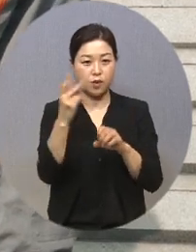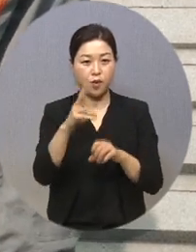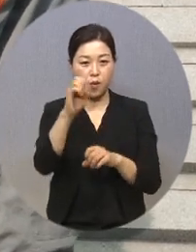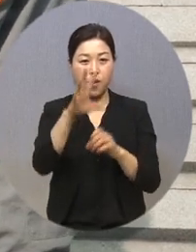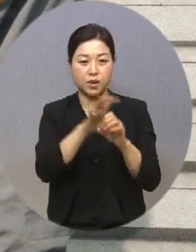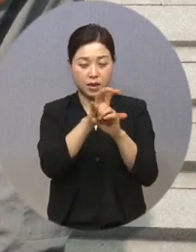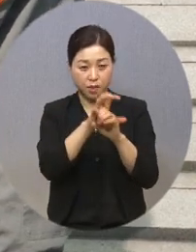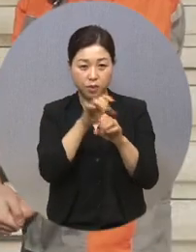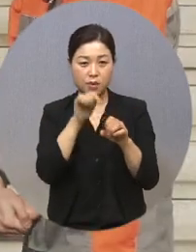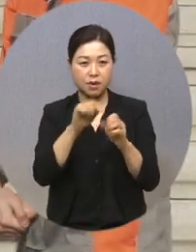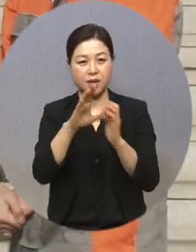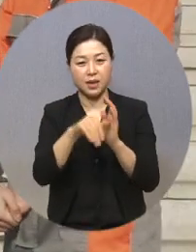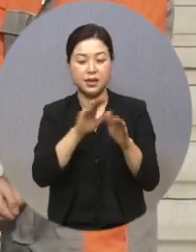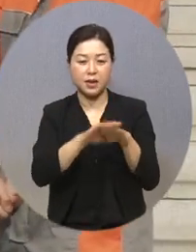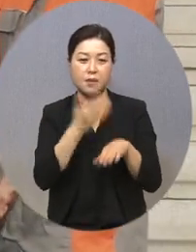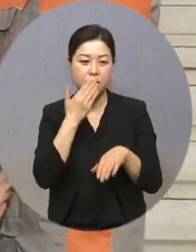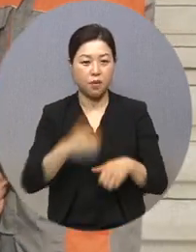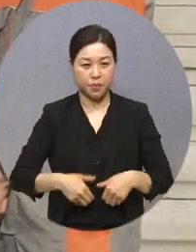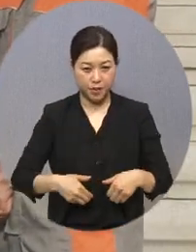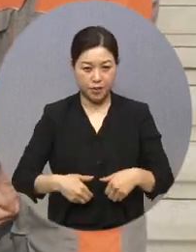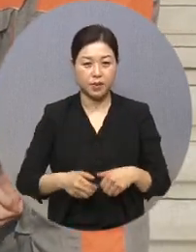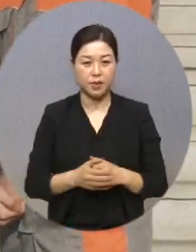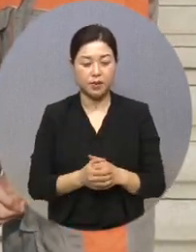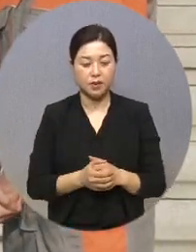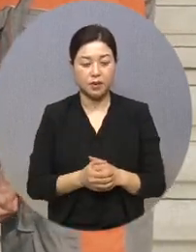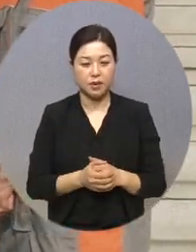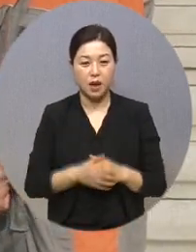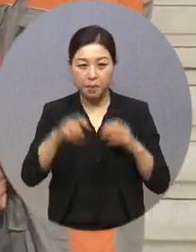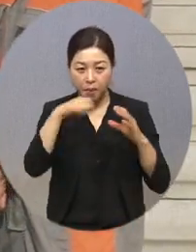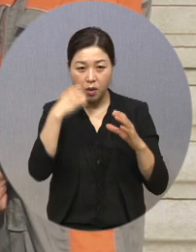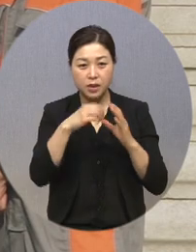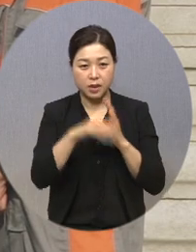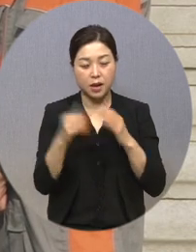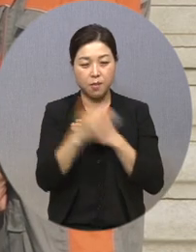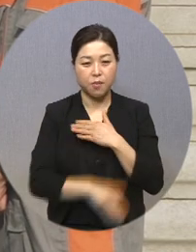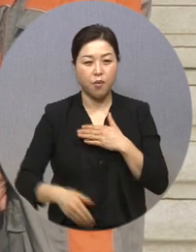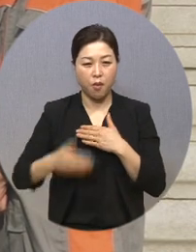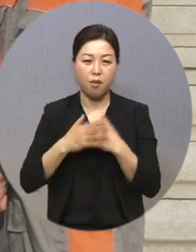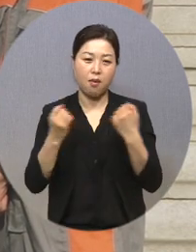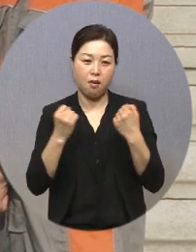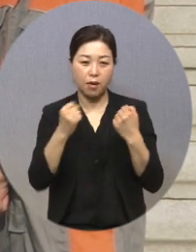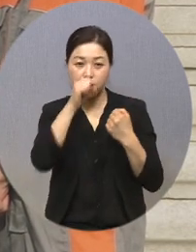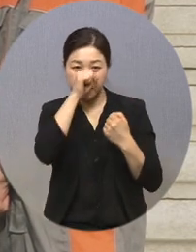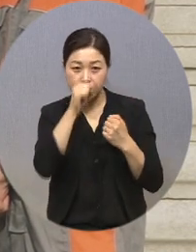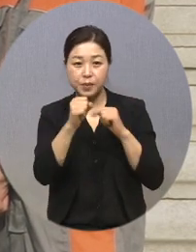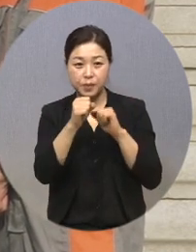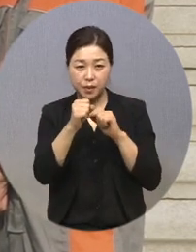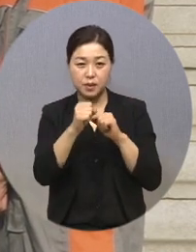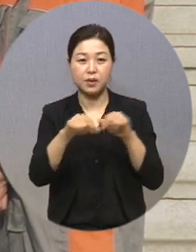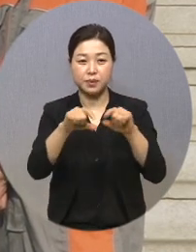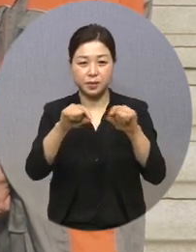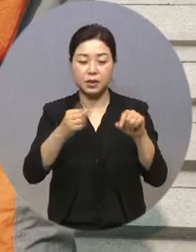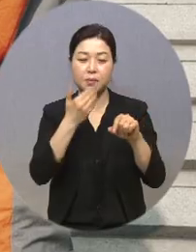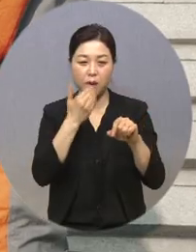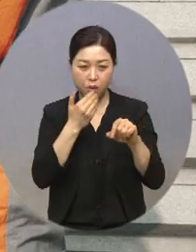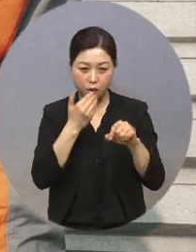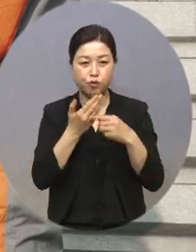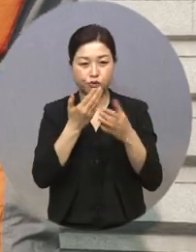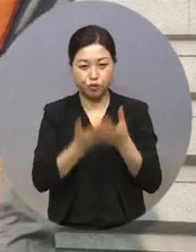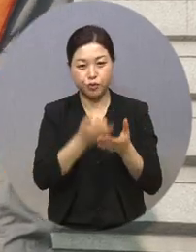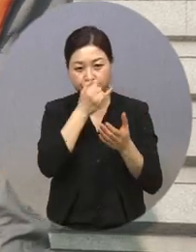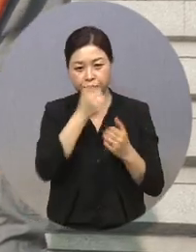잘 먹어야 하잖아요. 그럴 때 한 끼를 먹더라도 몸에 좋은 거 드시면서 건강 챙기는 게 제일 중요하거든요.